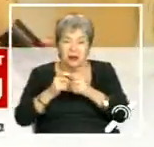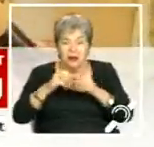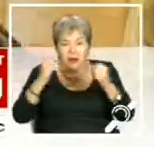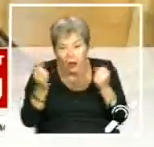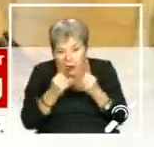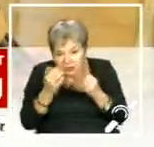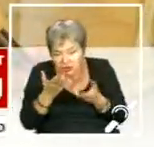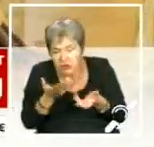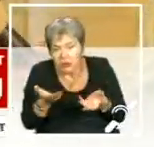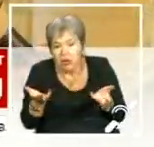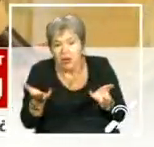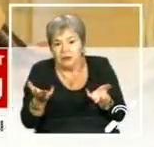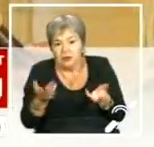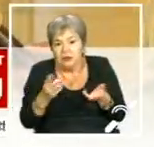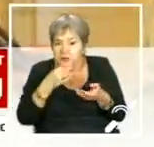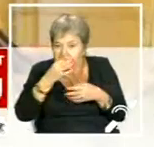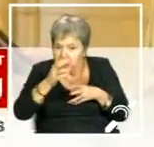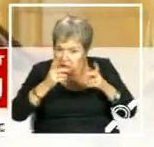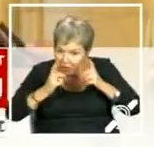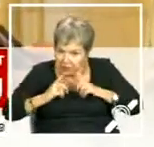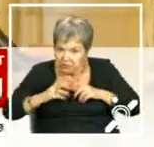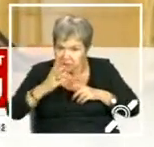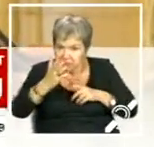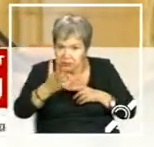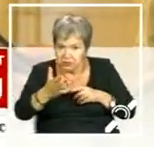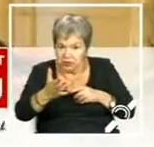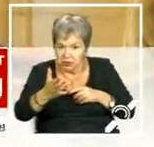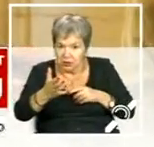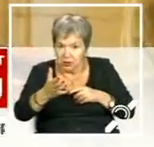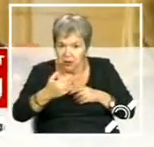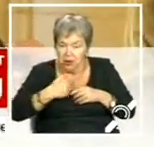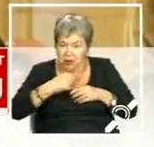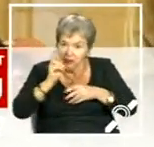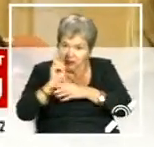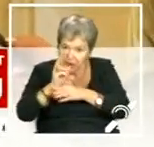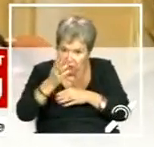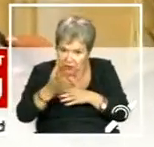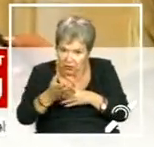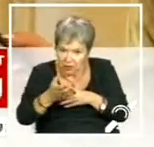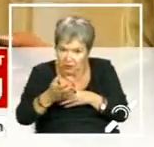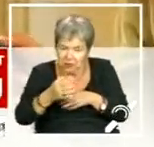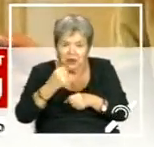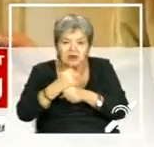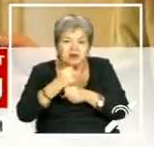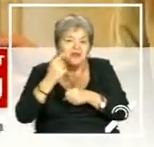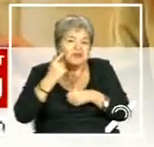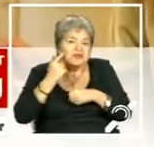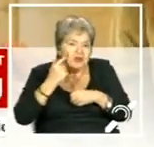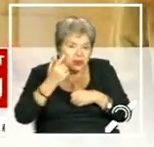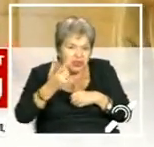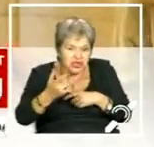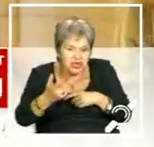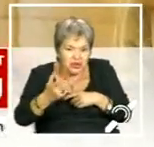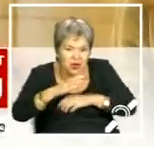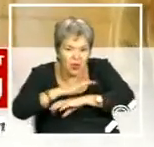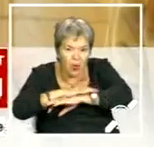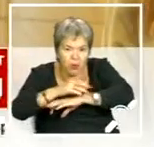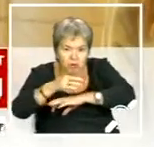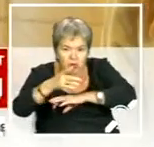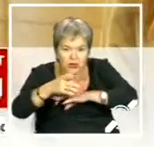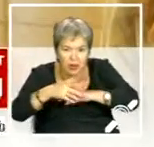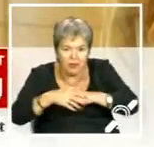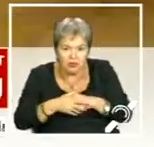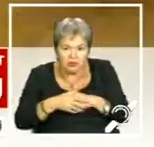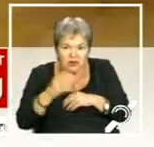cât am putut să îl liniștesc și să-l atenționez că se face de rușine cu un asemenea comportament